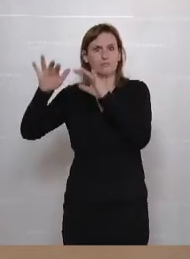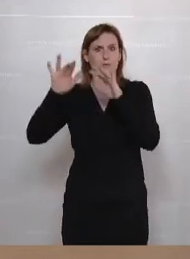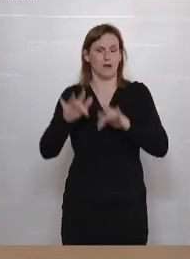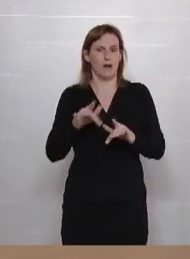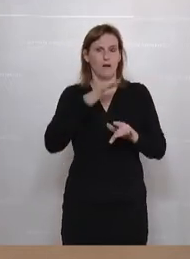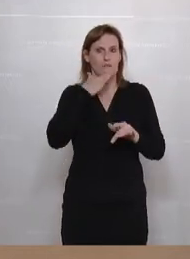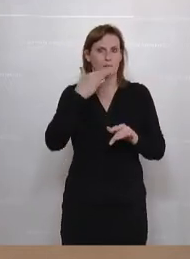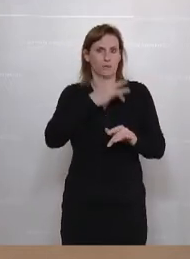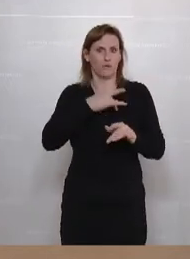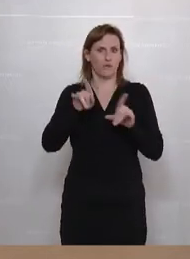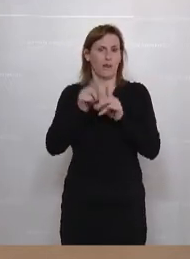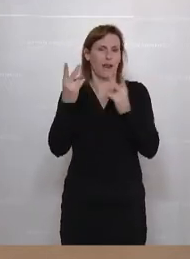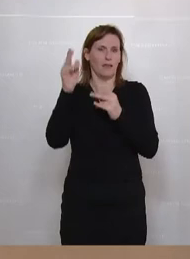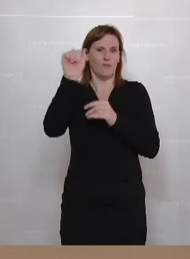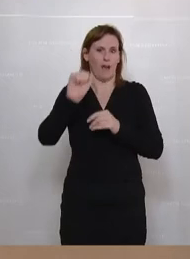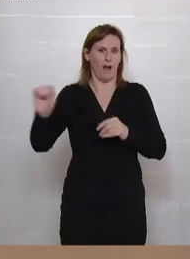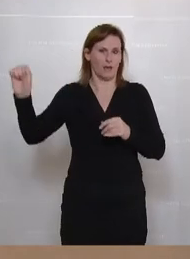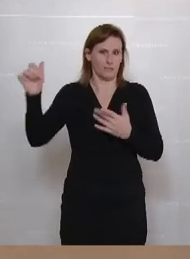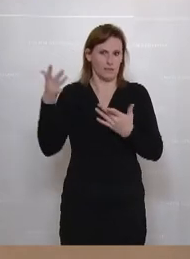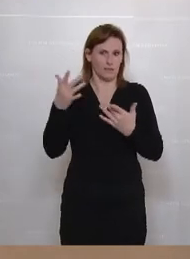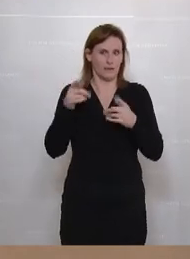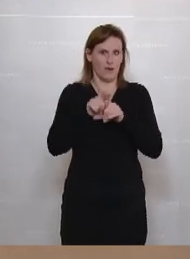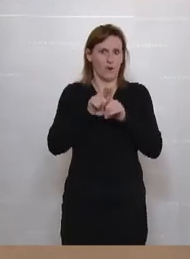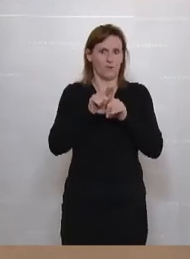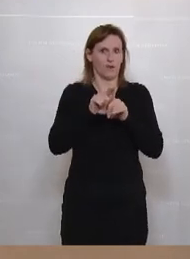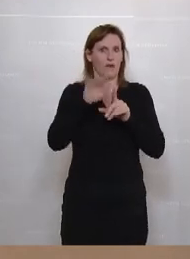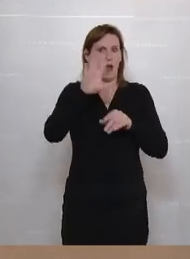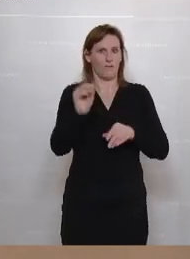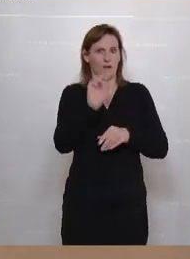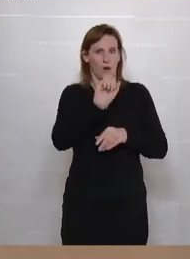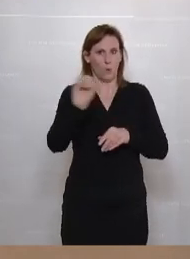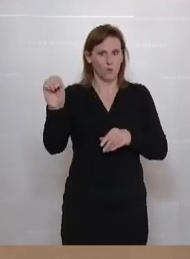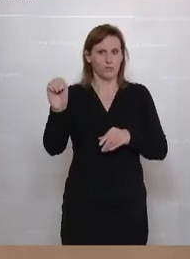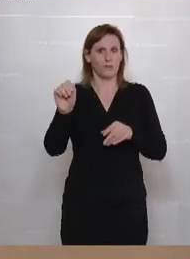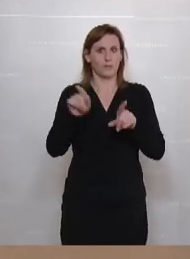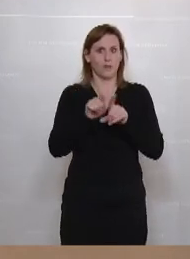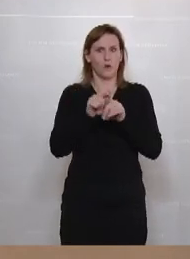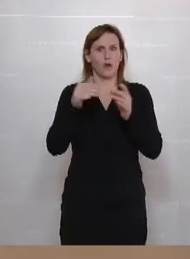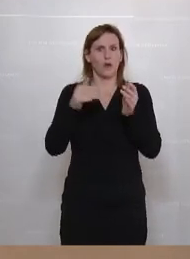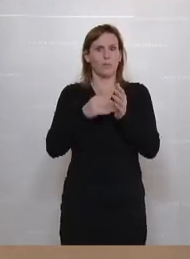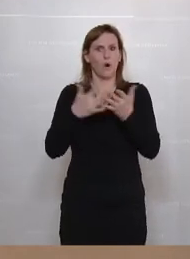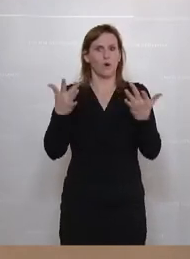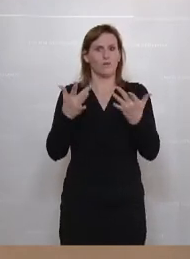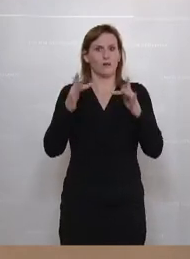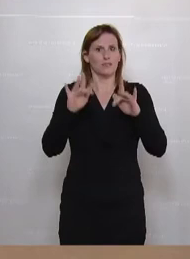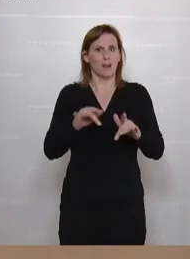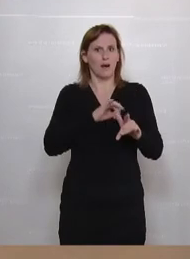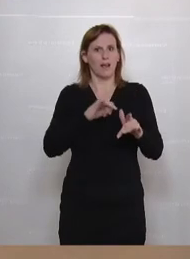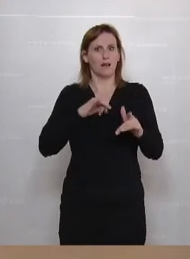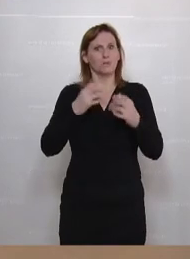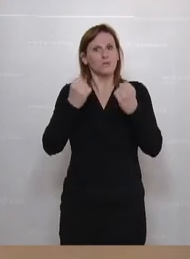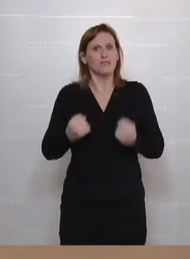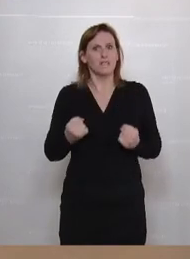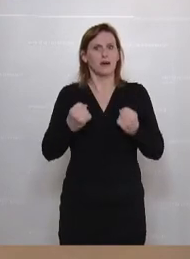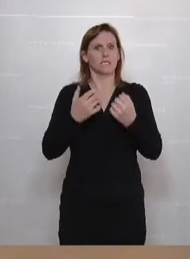im Osten Afrikas. Was braucht es hier in einem gesamtheitlichen Ansatz? Also ein Mittel alleine wird nicht reichen. Es muss die Sicherheitspolitik Hand in